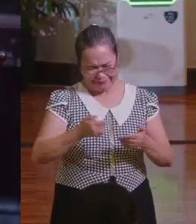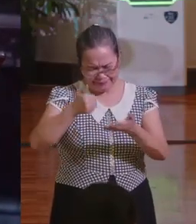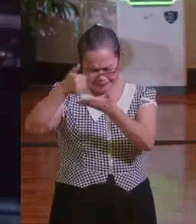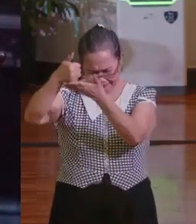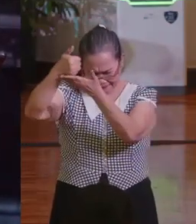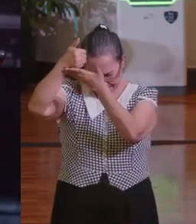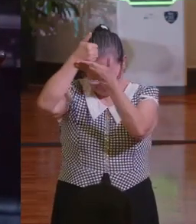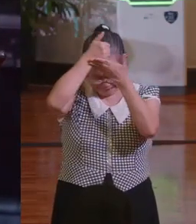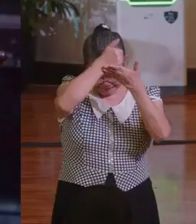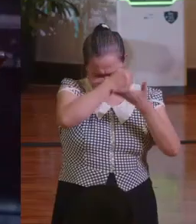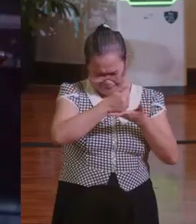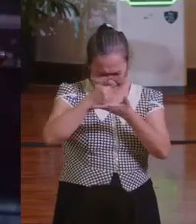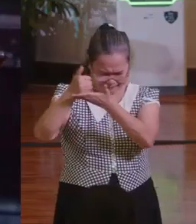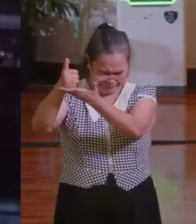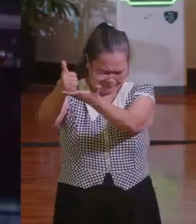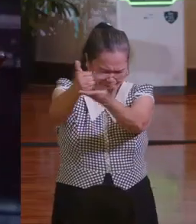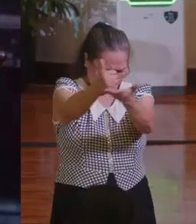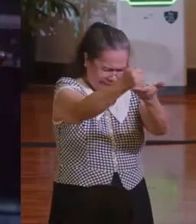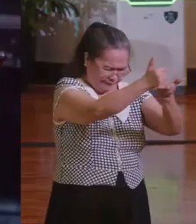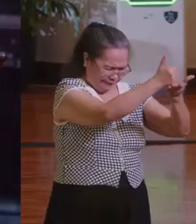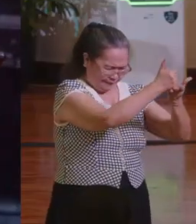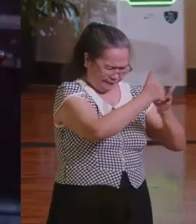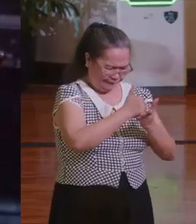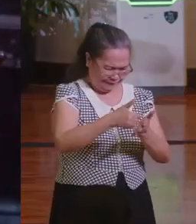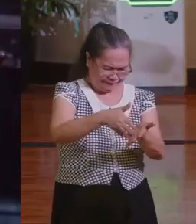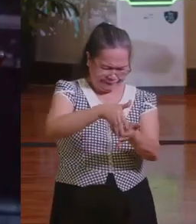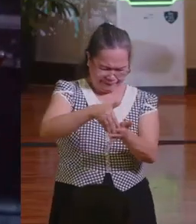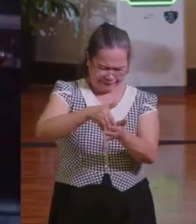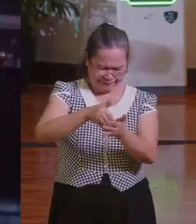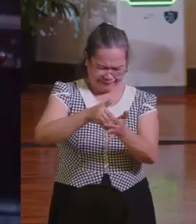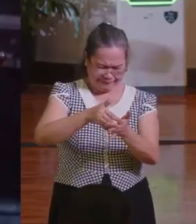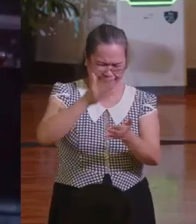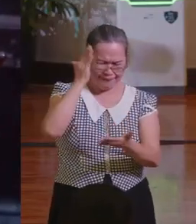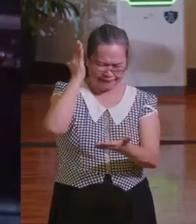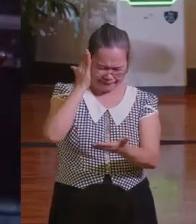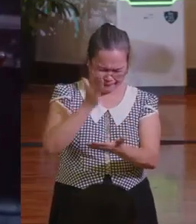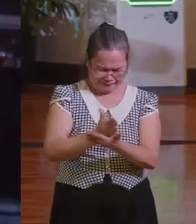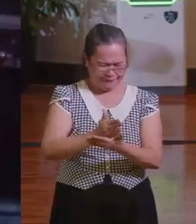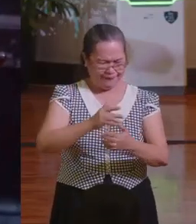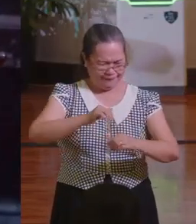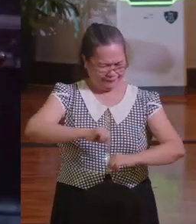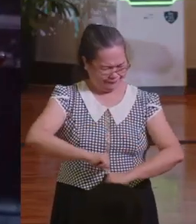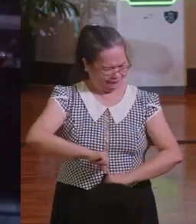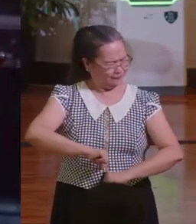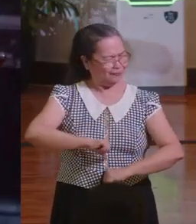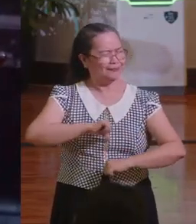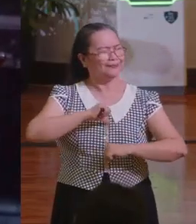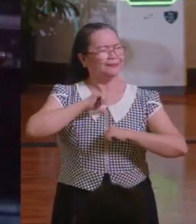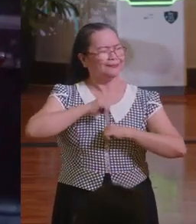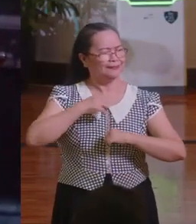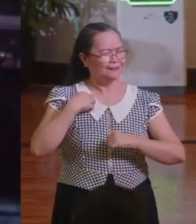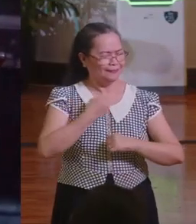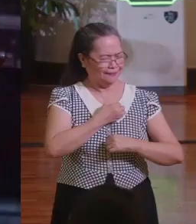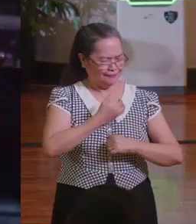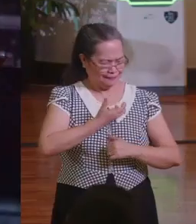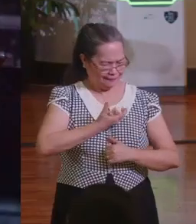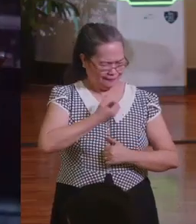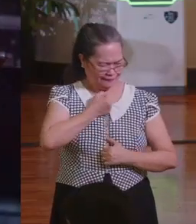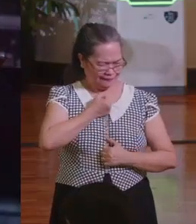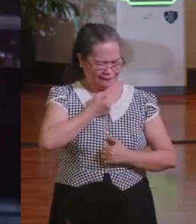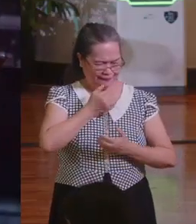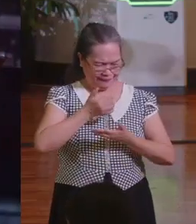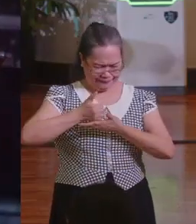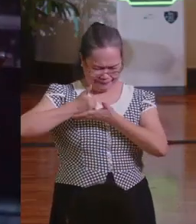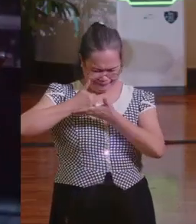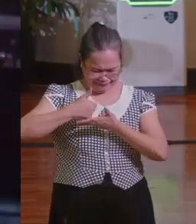aming kahinaan. Alisin niyo po ang pag-iimbot, ang pagiging proud sa aming pong mga diwa. Tulungan niyo kami